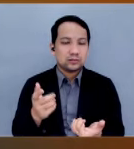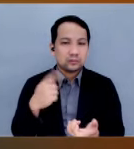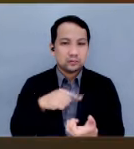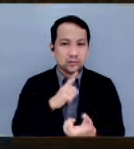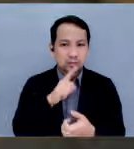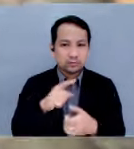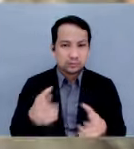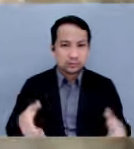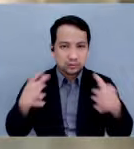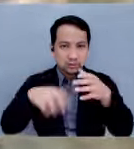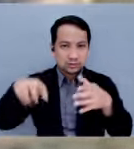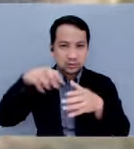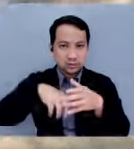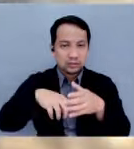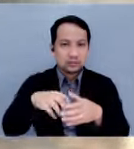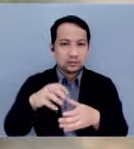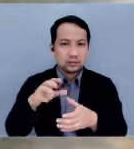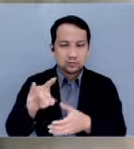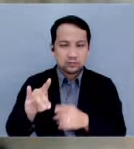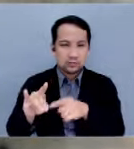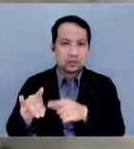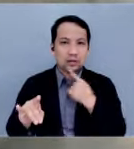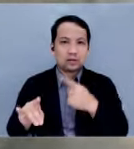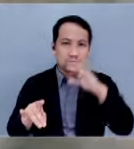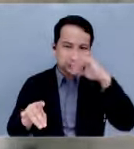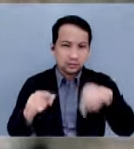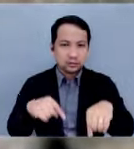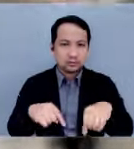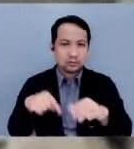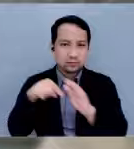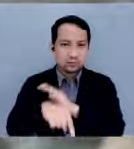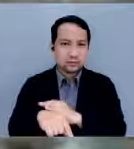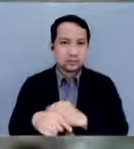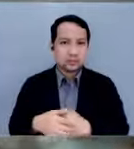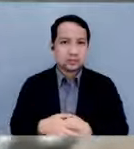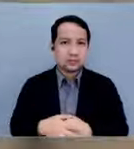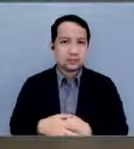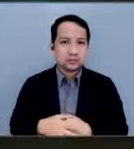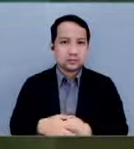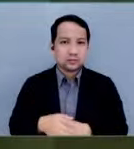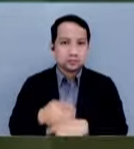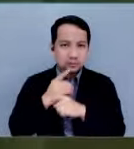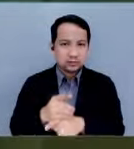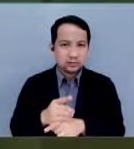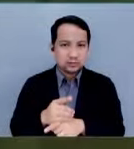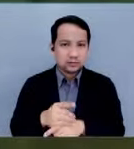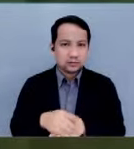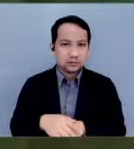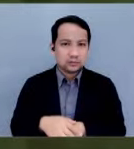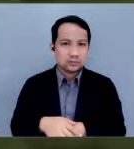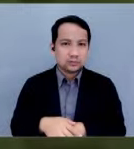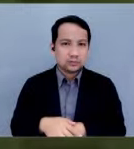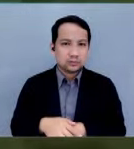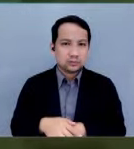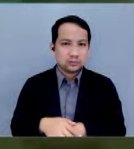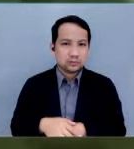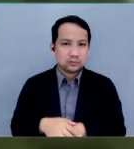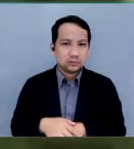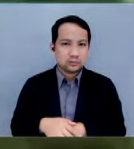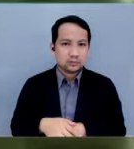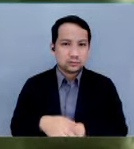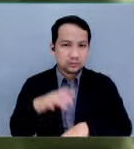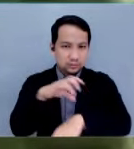po. Inamin naman ng lalaki ang pagpatay kay Kilua, pero depensa niya. Nangagat na. Okay. Bali,